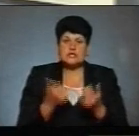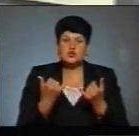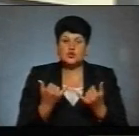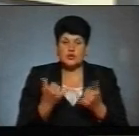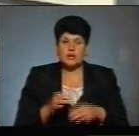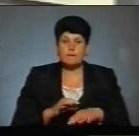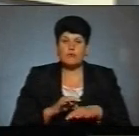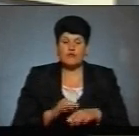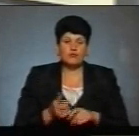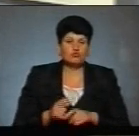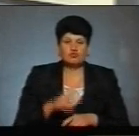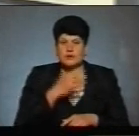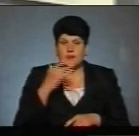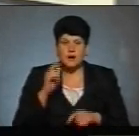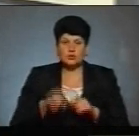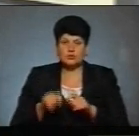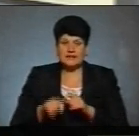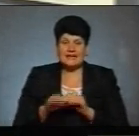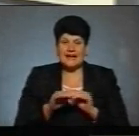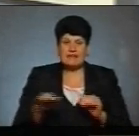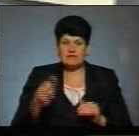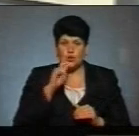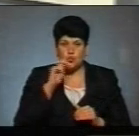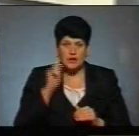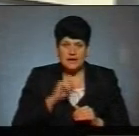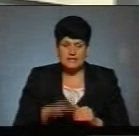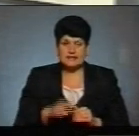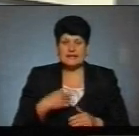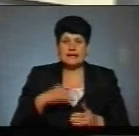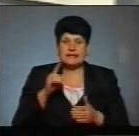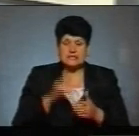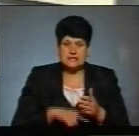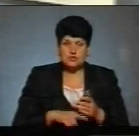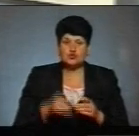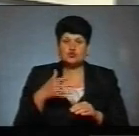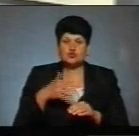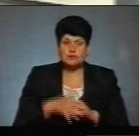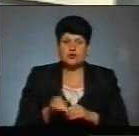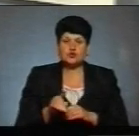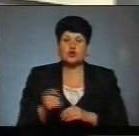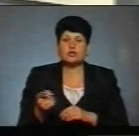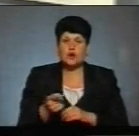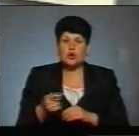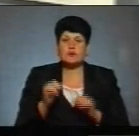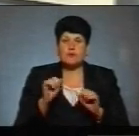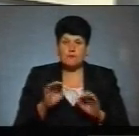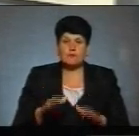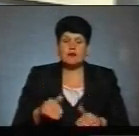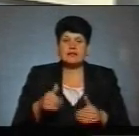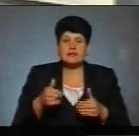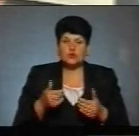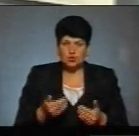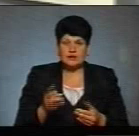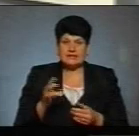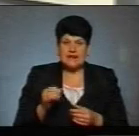провів дуже багато обстежень на рівні України, і я думаю, надіюся, сьогодні зрозуміли те, що Тернопіль може претендувати, він претендує